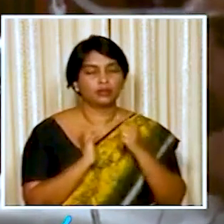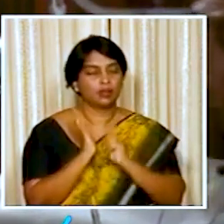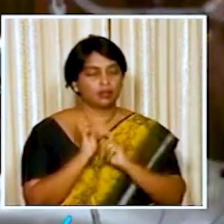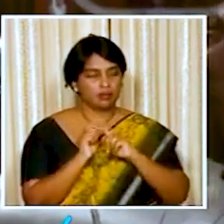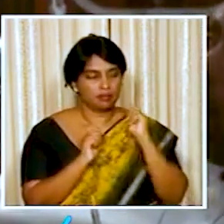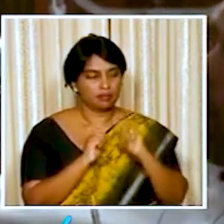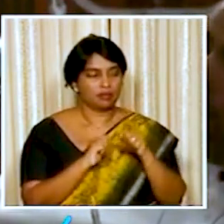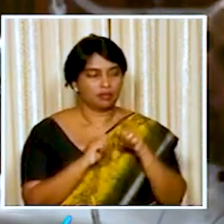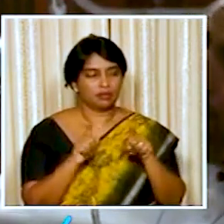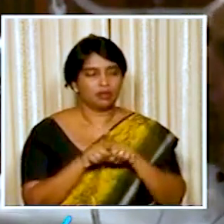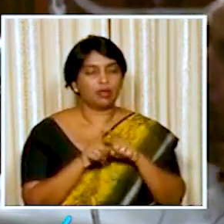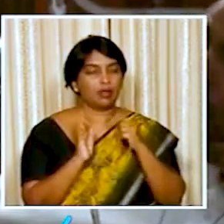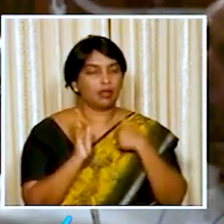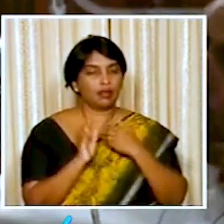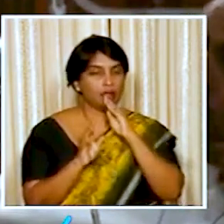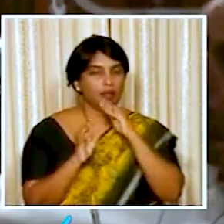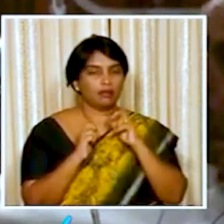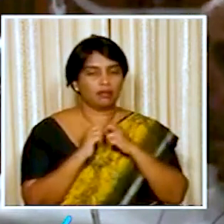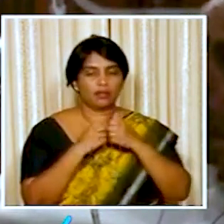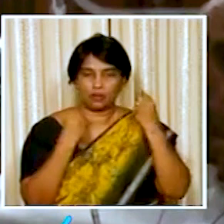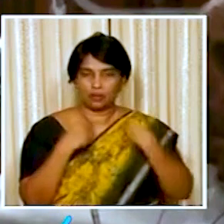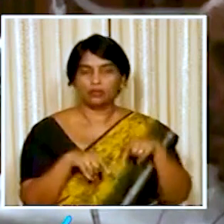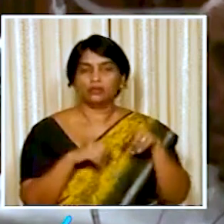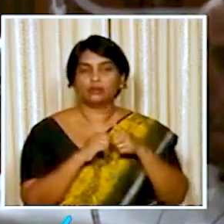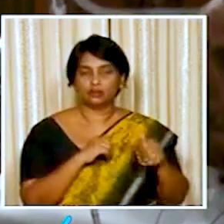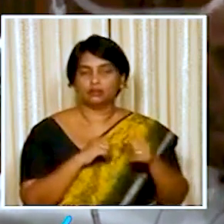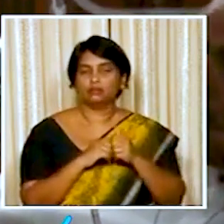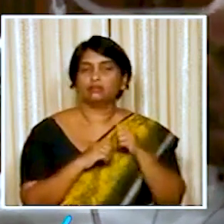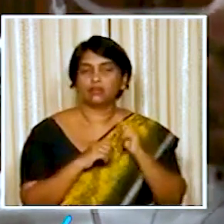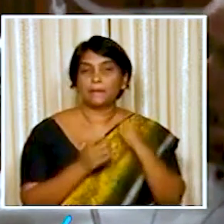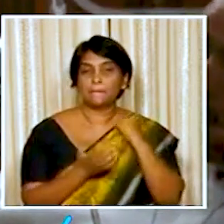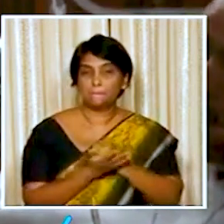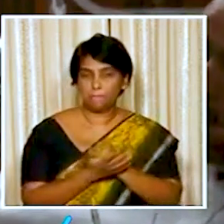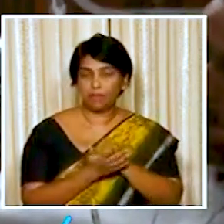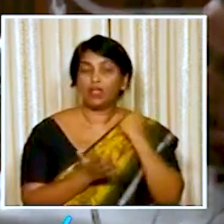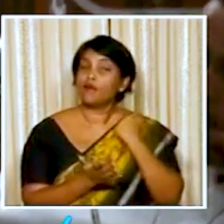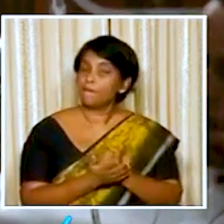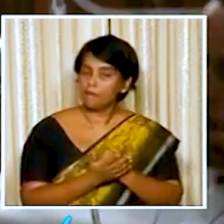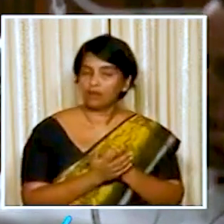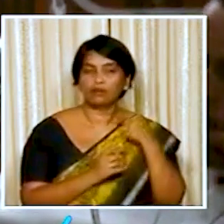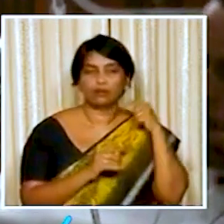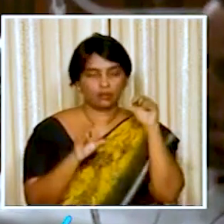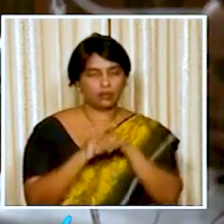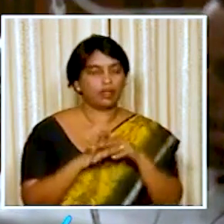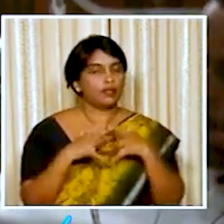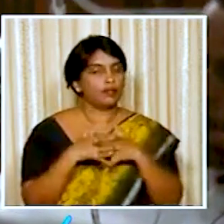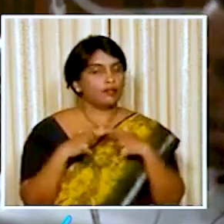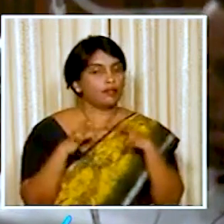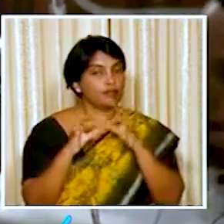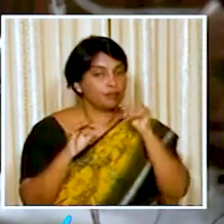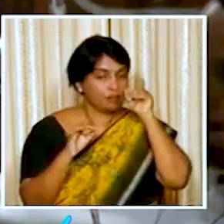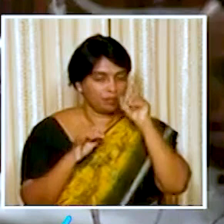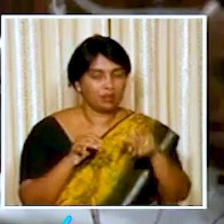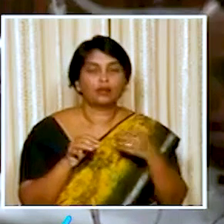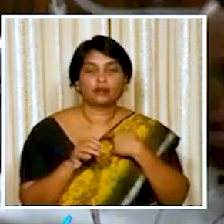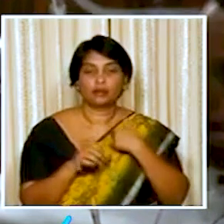ගන්න ඕනේ. ඒක අපාය ඉන්ටර්වල් එක ඉවර වෙනවා. හැබැයි ඊට වඩා ලස්සන කතාවක් තියෙනවා මහා බැංකුව. මහා බැංකුවට ගිහිල්ලා මහා බැංකුවේ වෙබ් අඩවිය බැලුවනම් එතන තියෙන